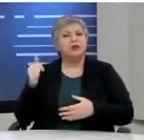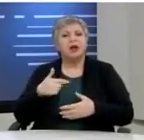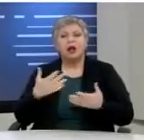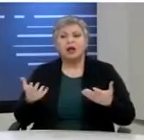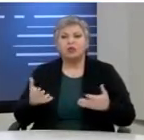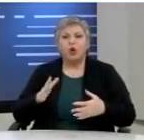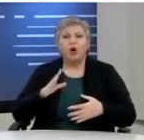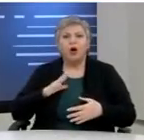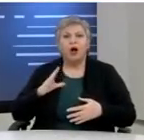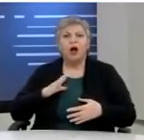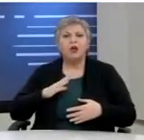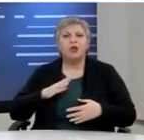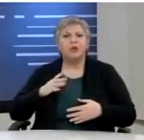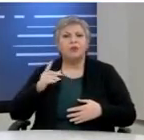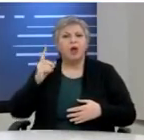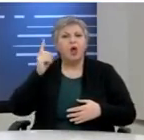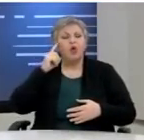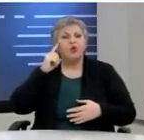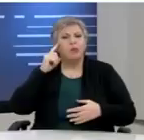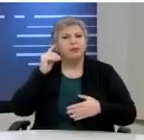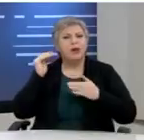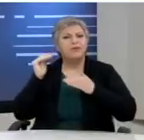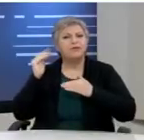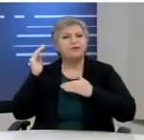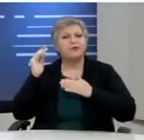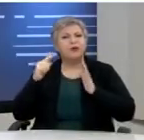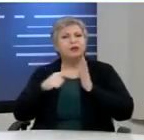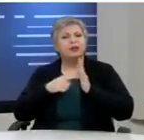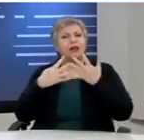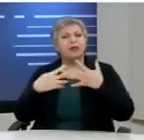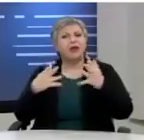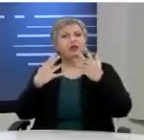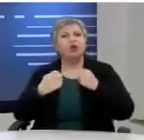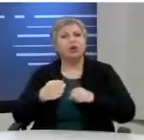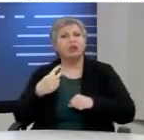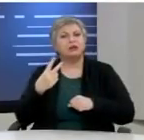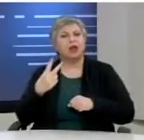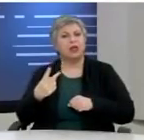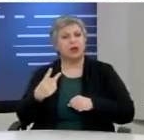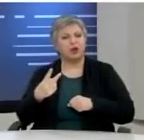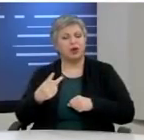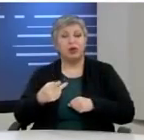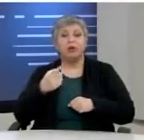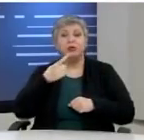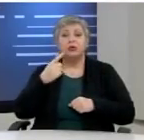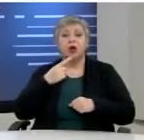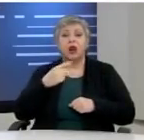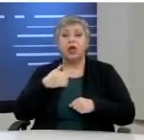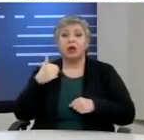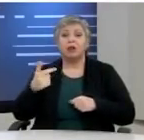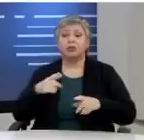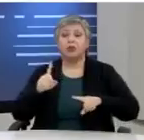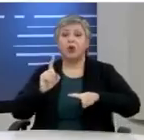κοινής γνώμης, που είχε μείνει ακόμα στο 92, στο Συμβούλιο των Αρχηγών, πανηγύριζαν ότι η Ελλάδα έβαλε βέτο στο